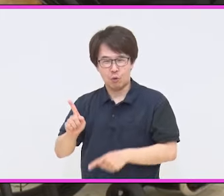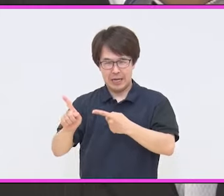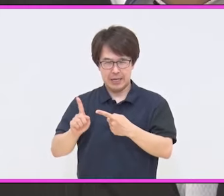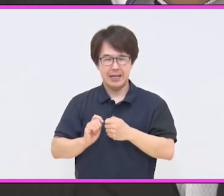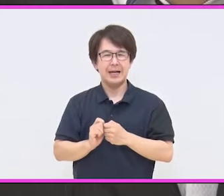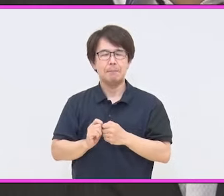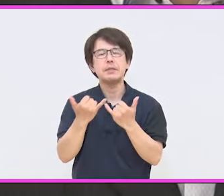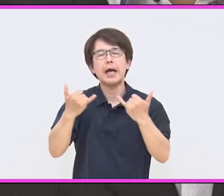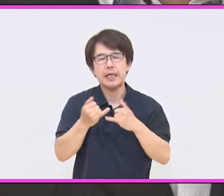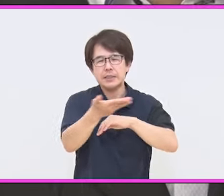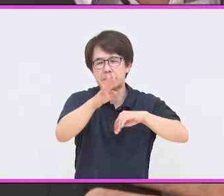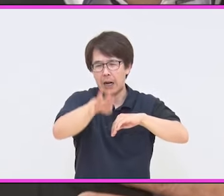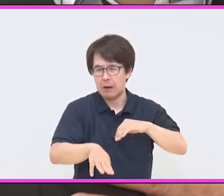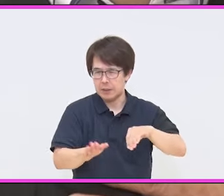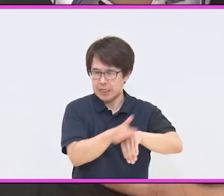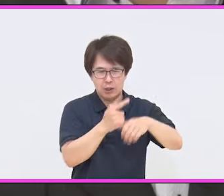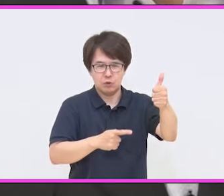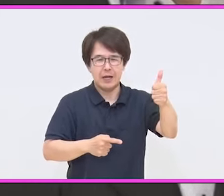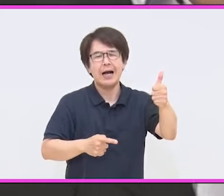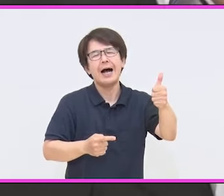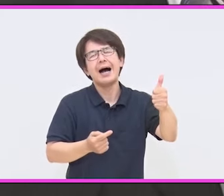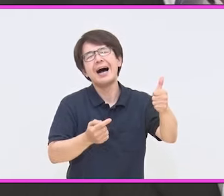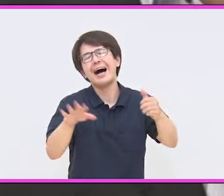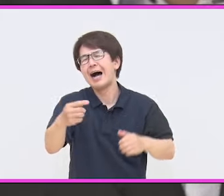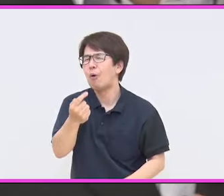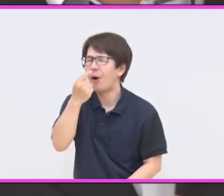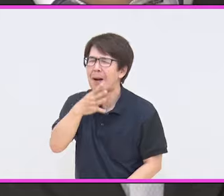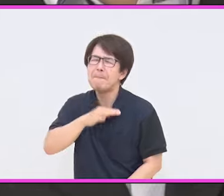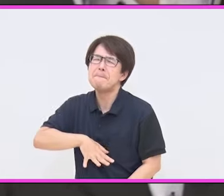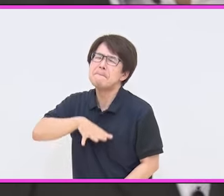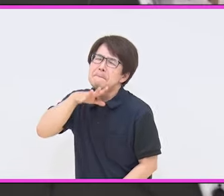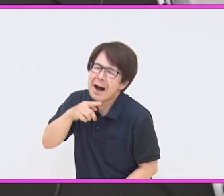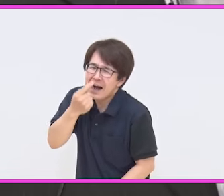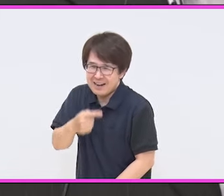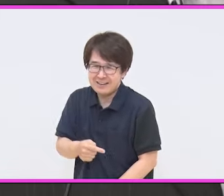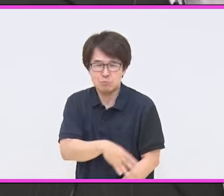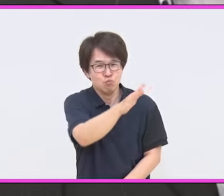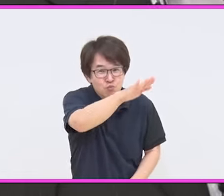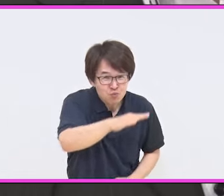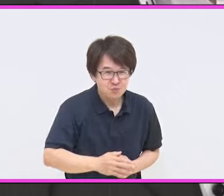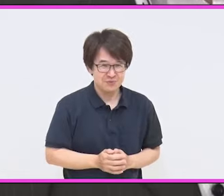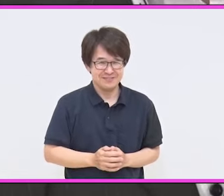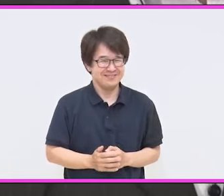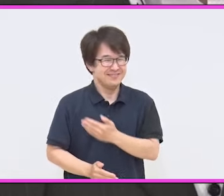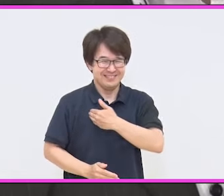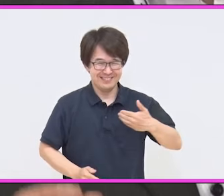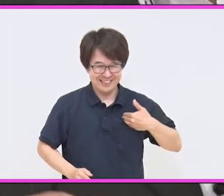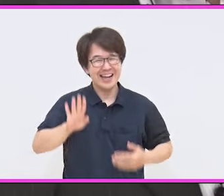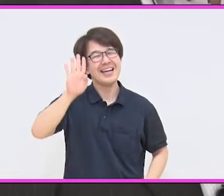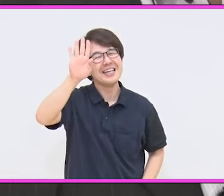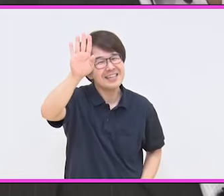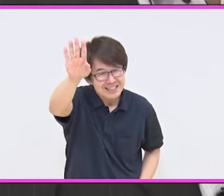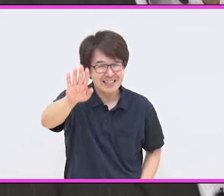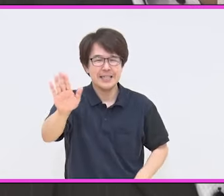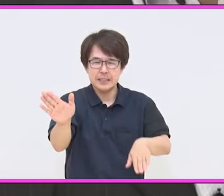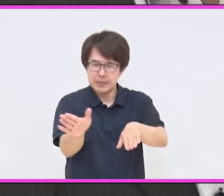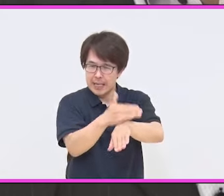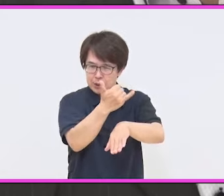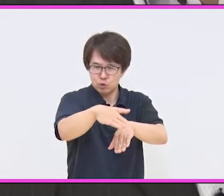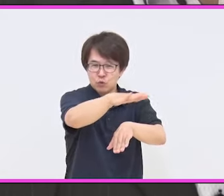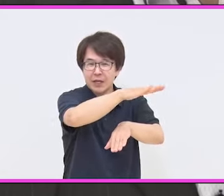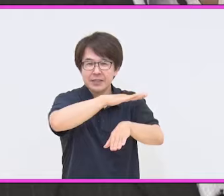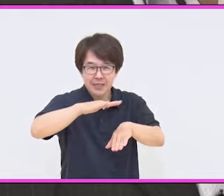が、 もうちょっとねだいぶ年いっちゃったん でいやいやいや、そんなことないですよ、ま あ、でも将来そういう選手がどんどんね、うん、子供